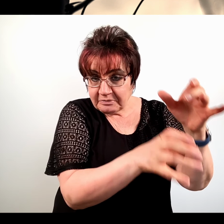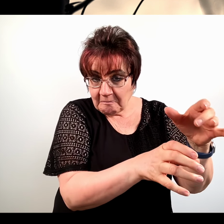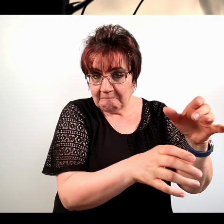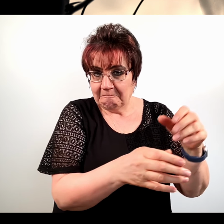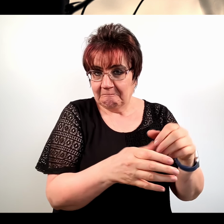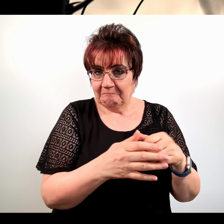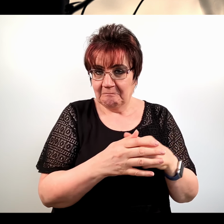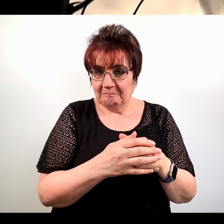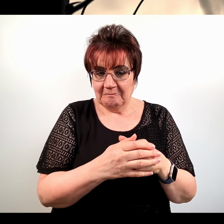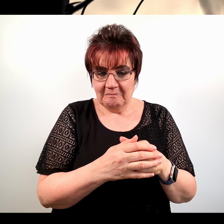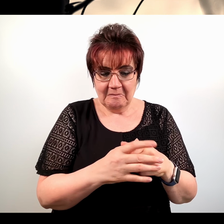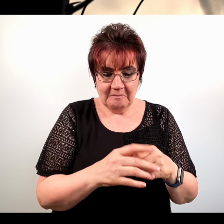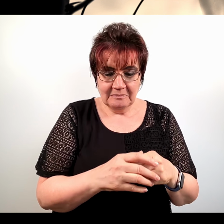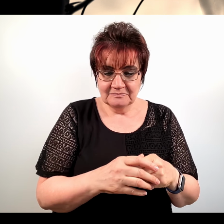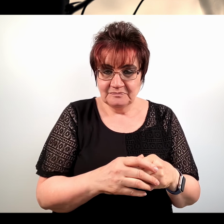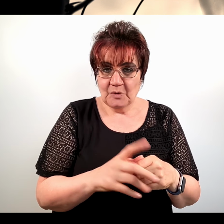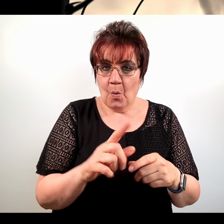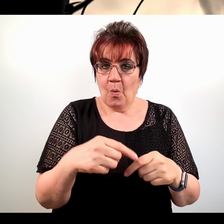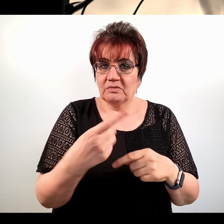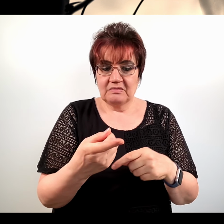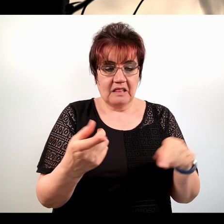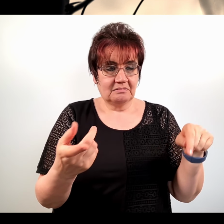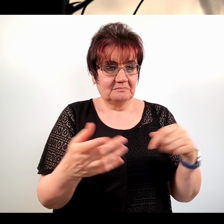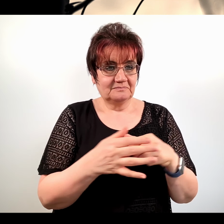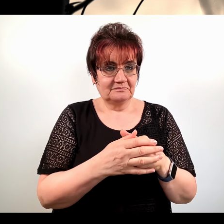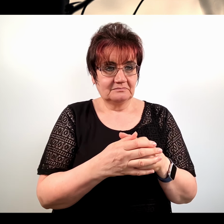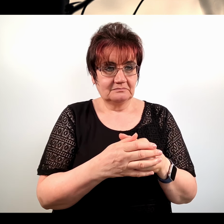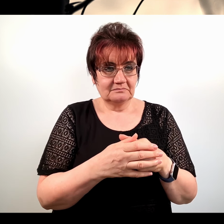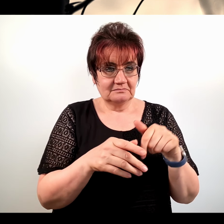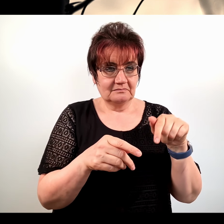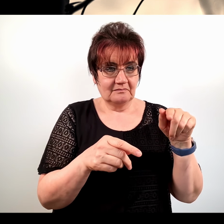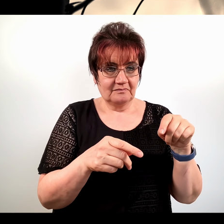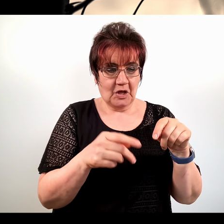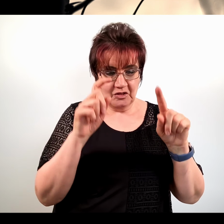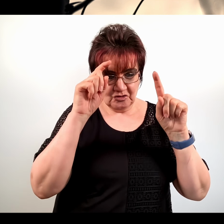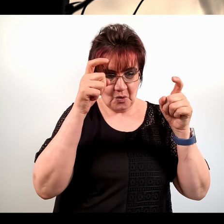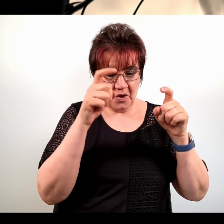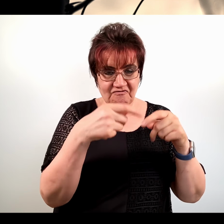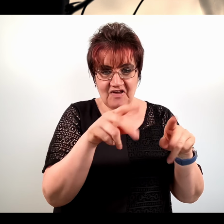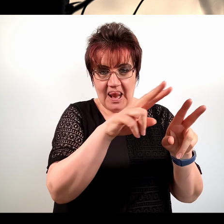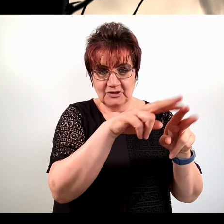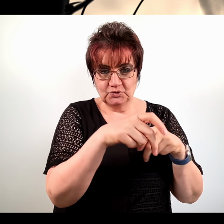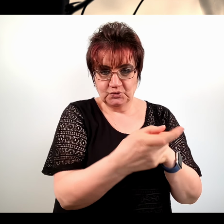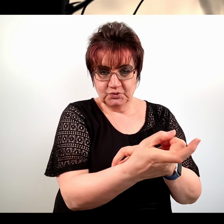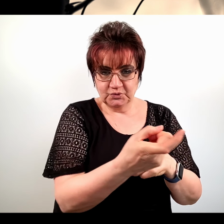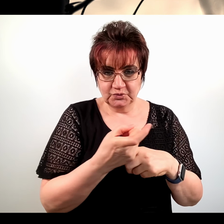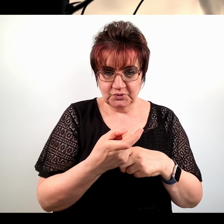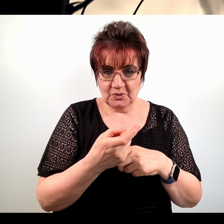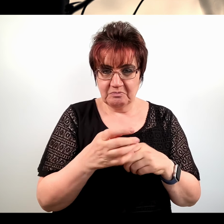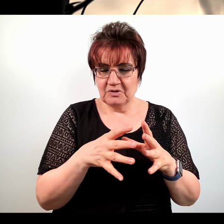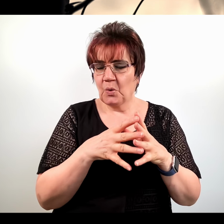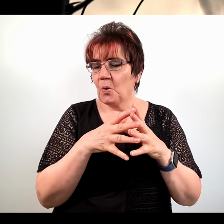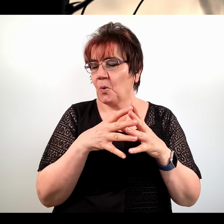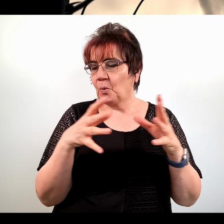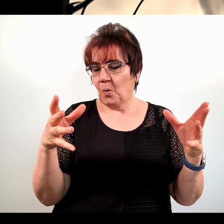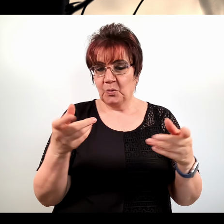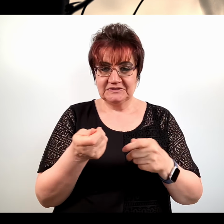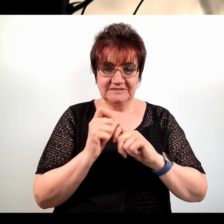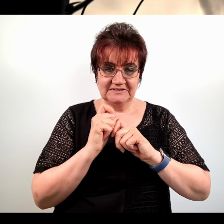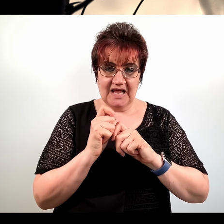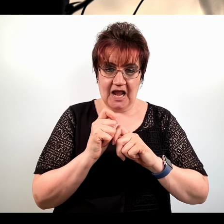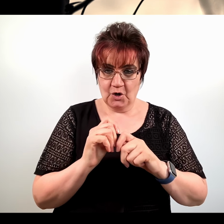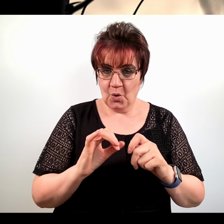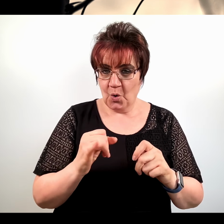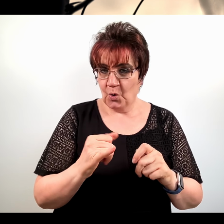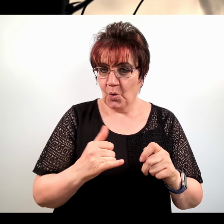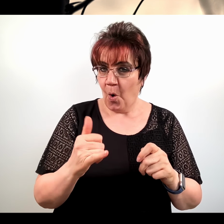Gras nicht zu sehen war. Dann kam der Teufel zu den beiden Grabwächtern mit einem großen Beutel Gold